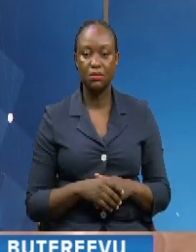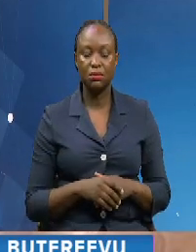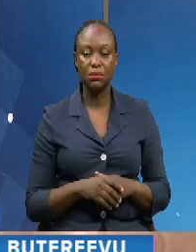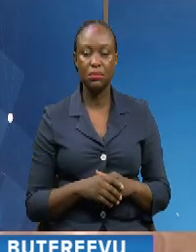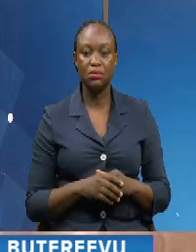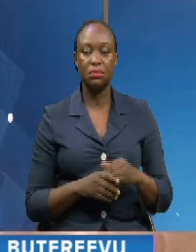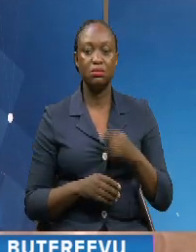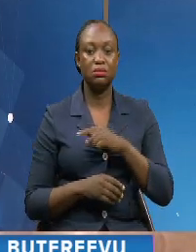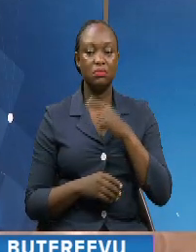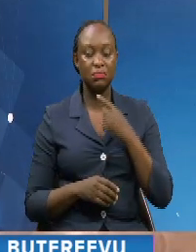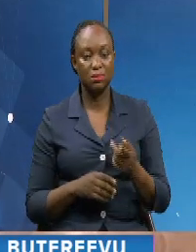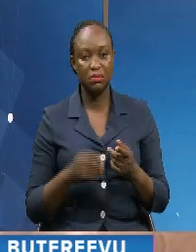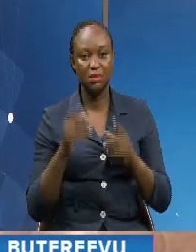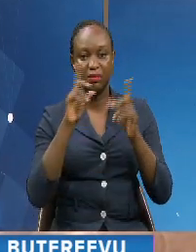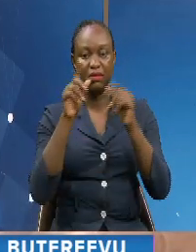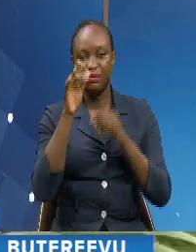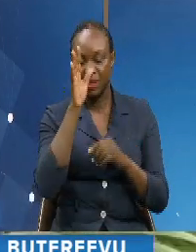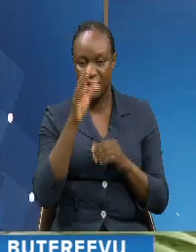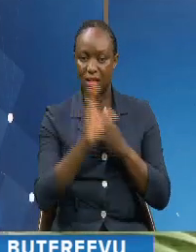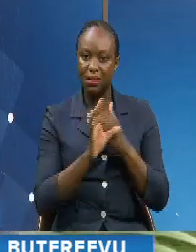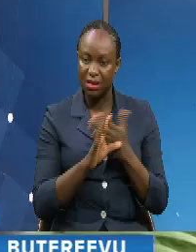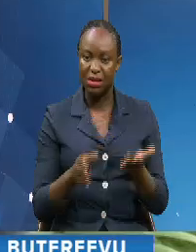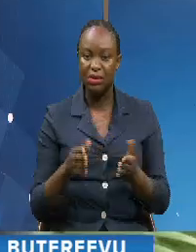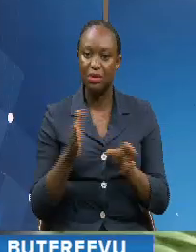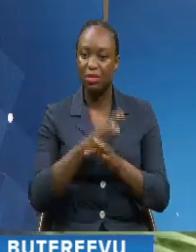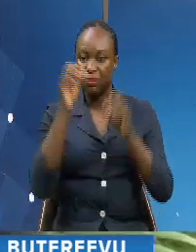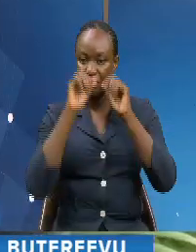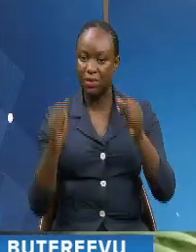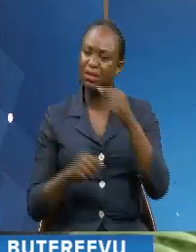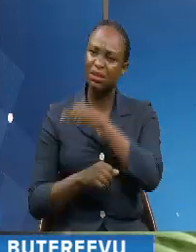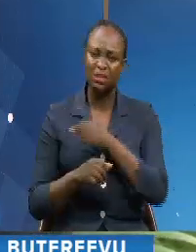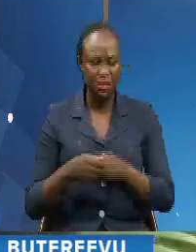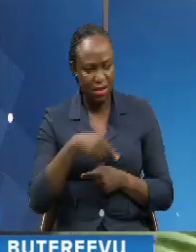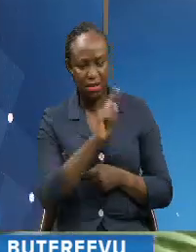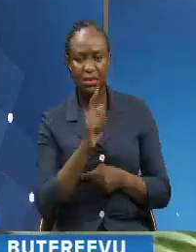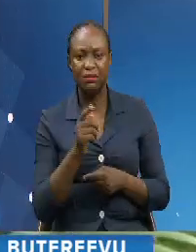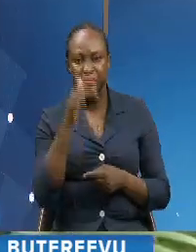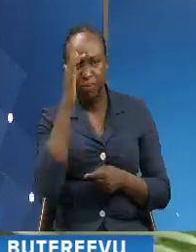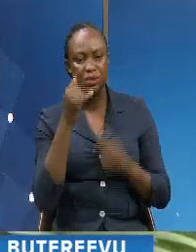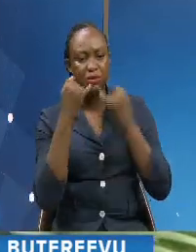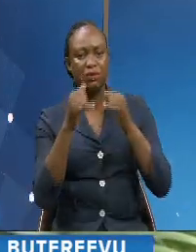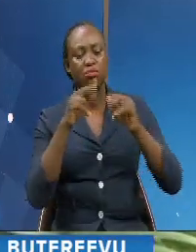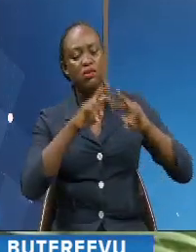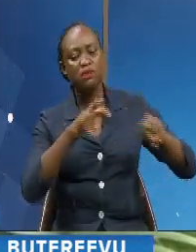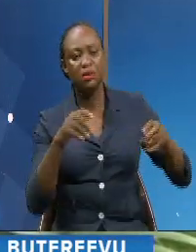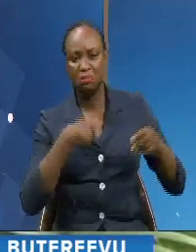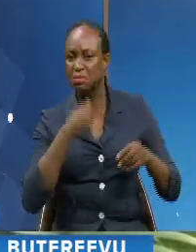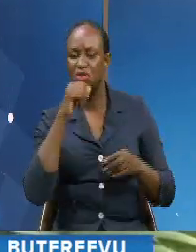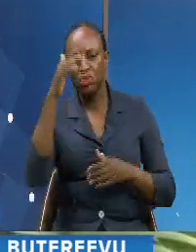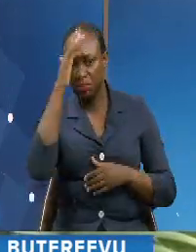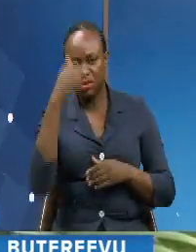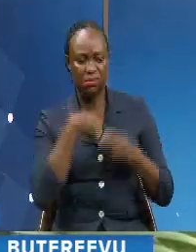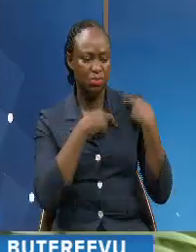obukakafu kubanga yalimba eggwanga mu maaso ga pulezidenti. They should tell you how far the investigations are. Kubanga nze city police